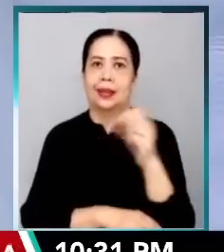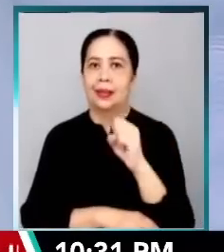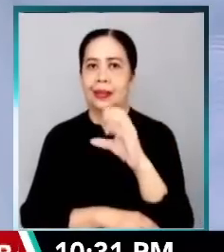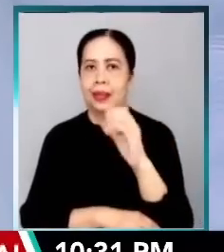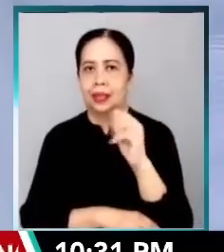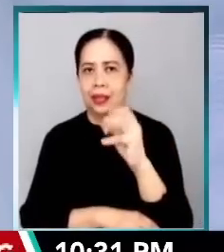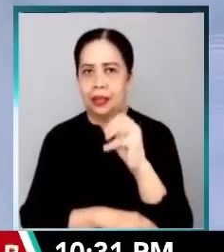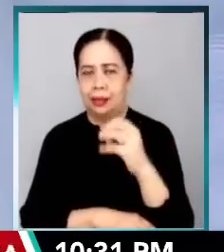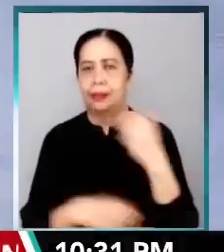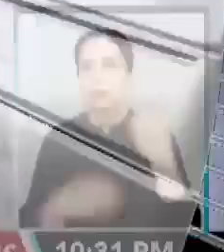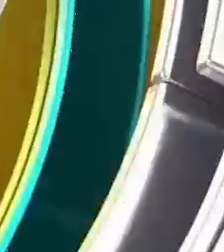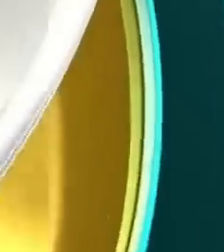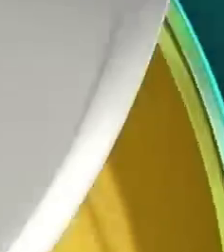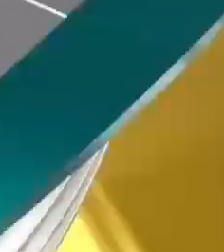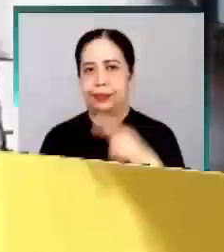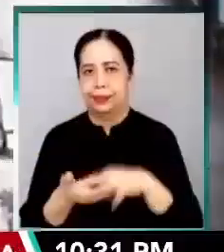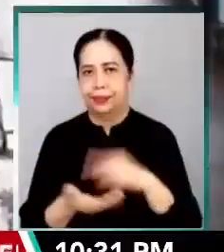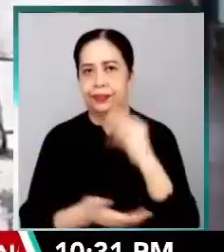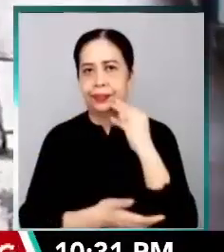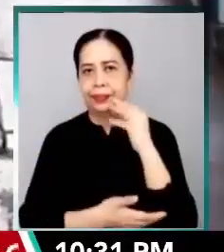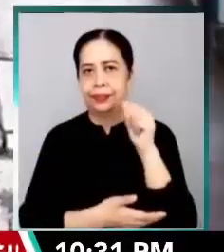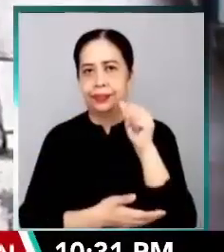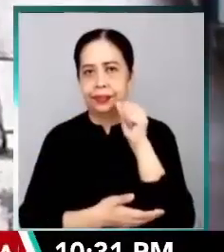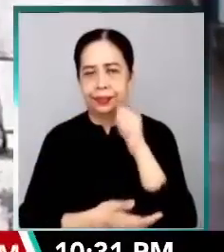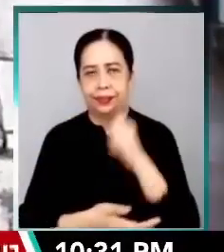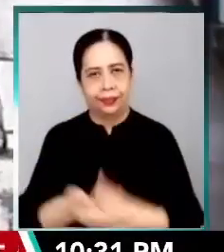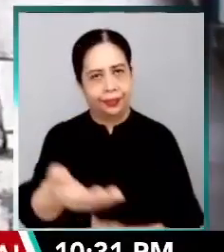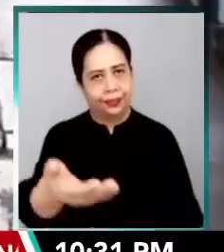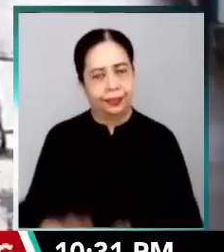si Marisol Abdurrahman.